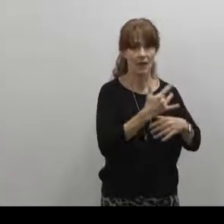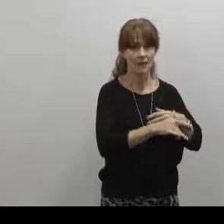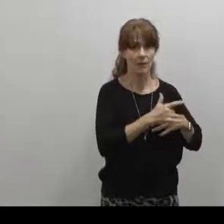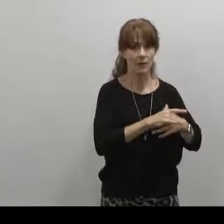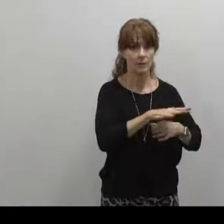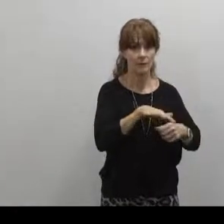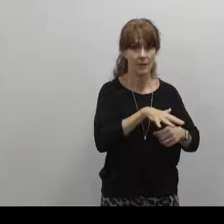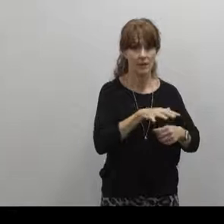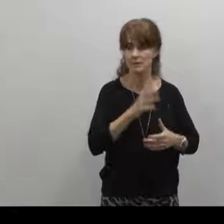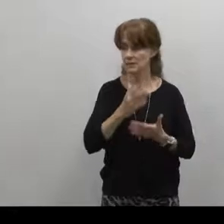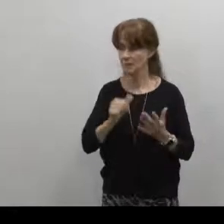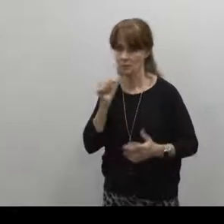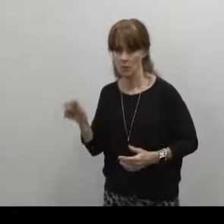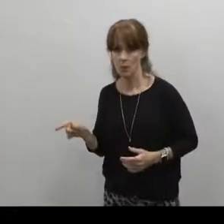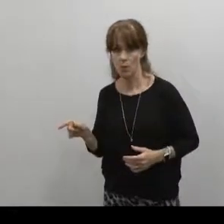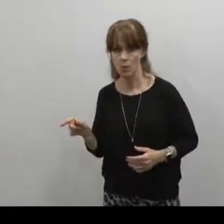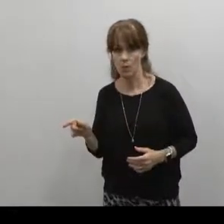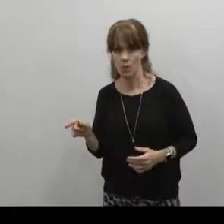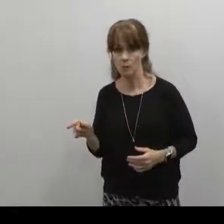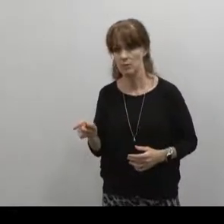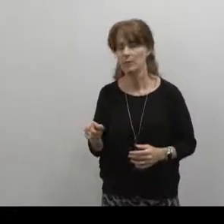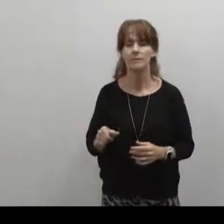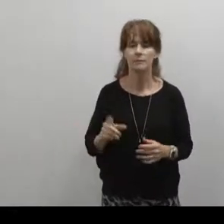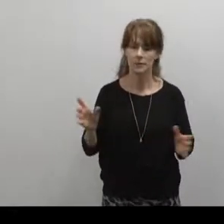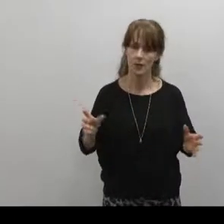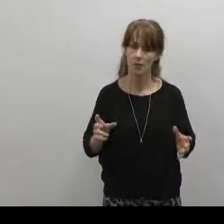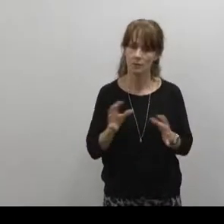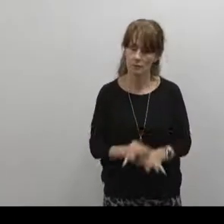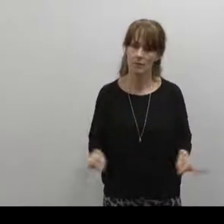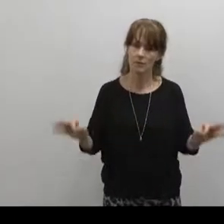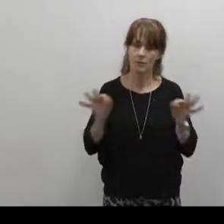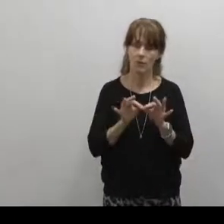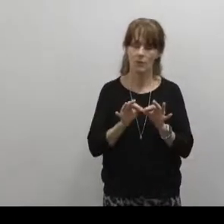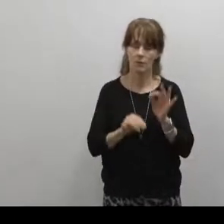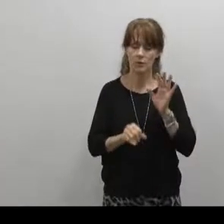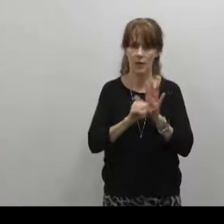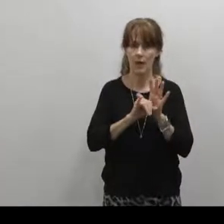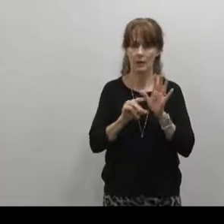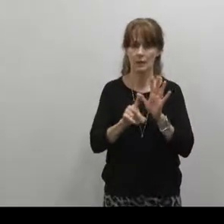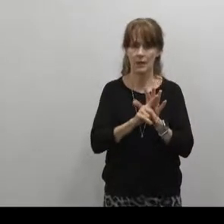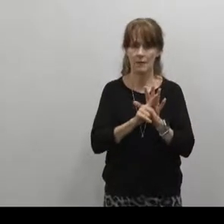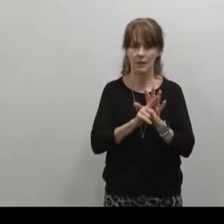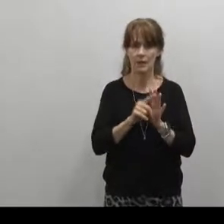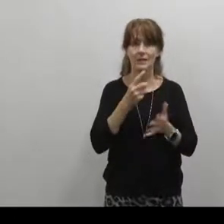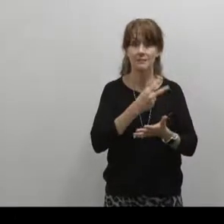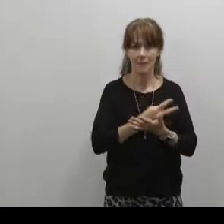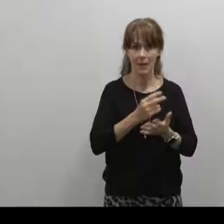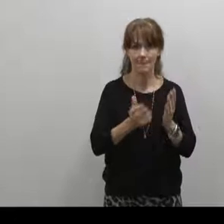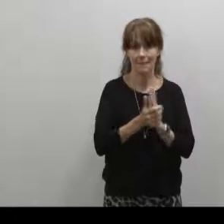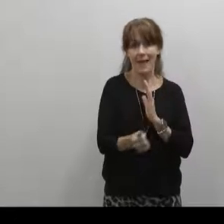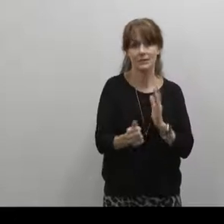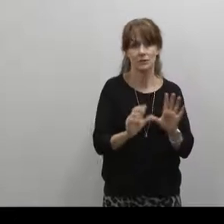bán vì tệ tố nâng ta lòng hò nâng nơi tùm nê nâng ai đâm bay dương đặt cái lại hạt bà nâng đâm